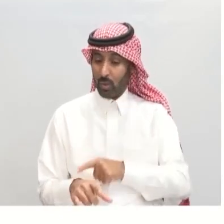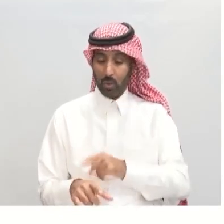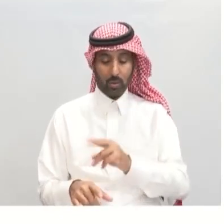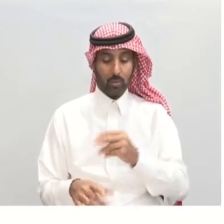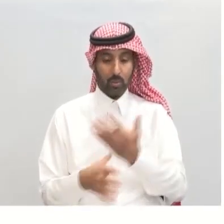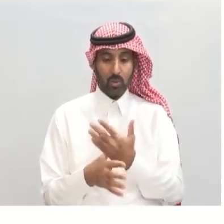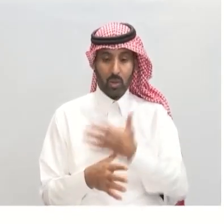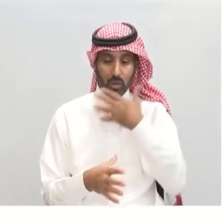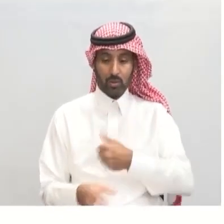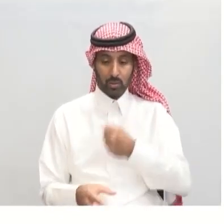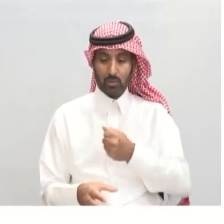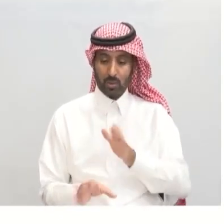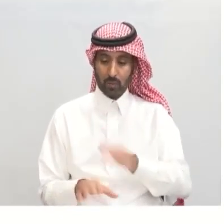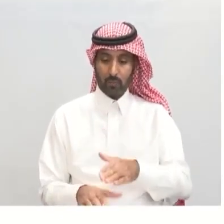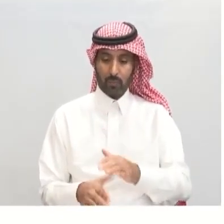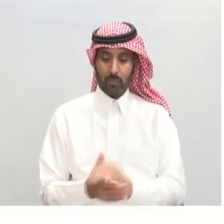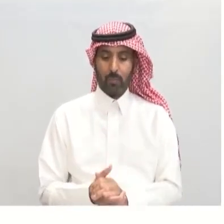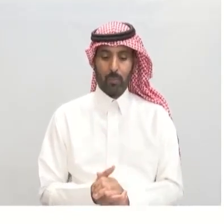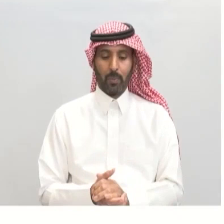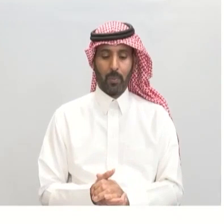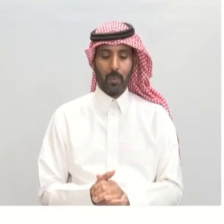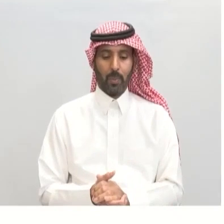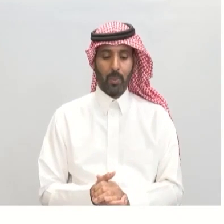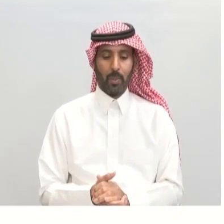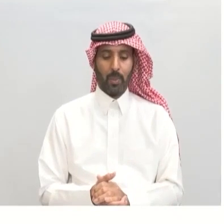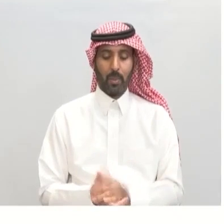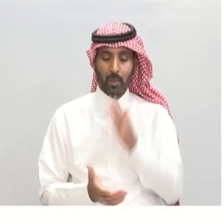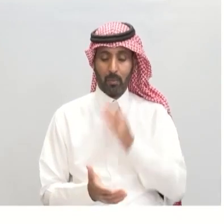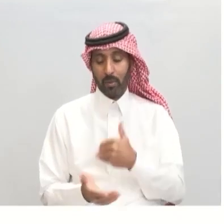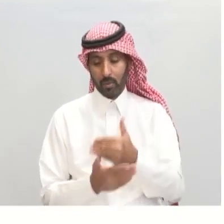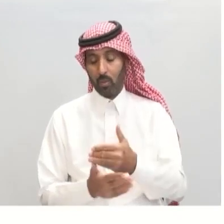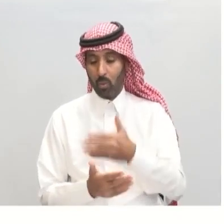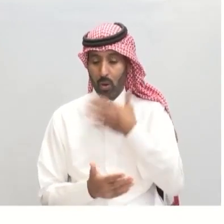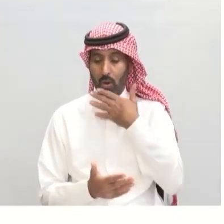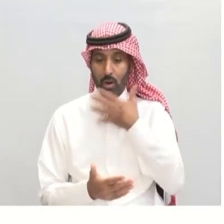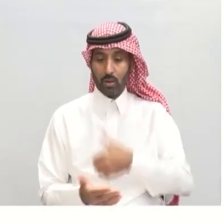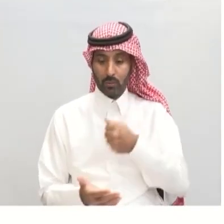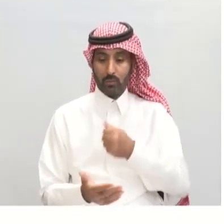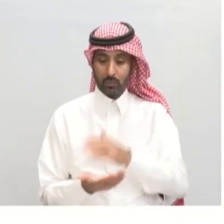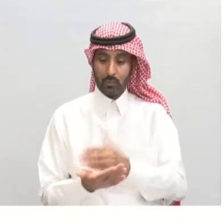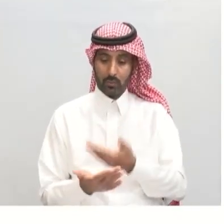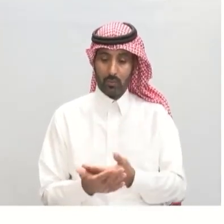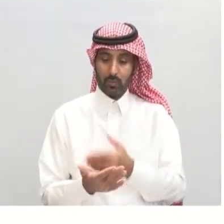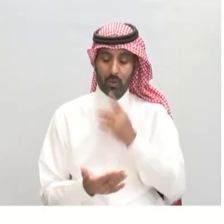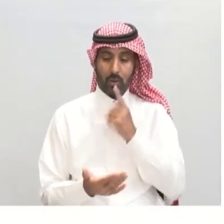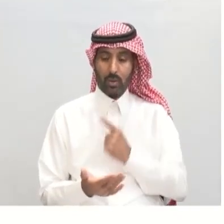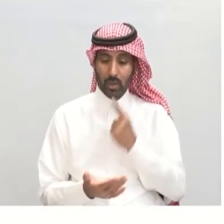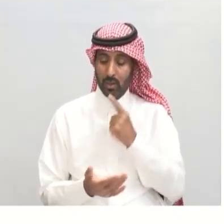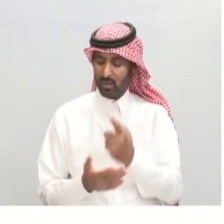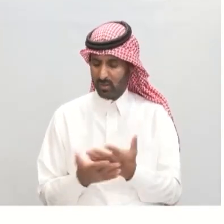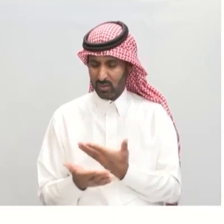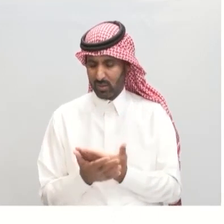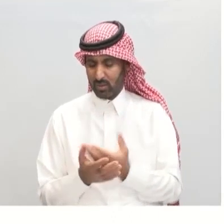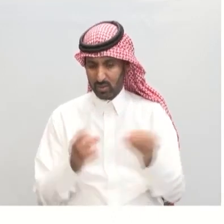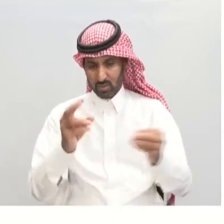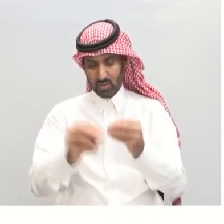موجود بين اظهرهم اما بعد وفاته عليه الصلاه والسلام فنقول دعت الحاجه الى جمع